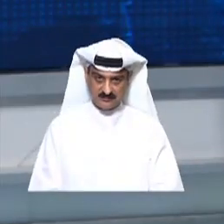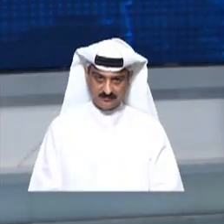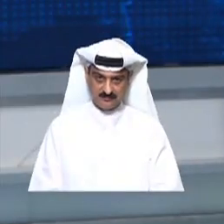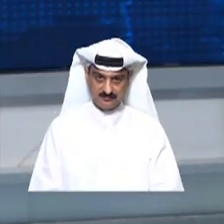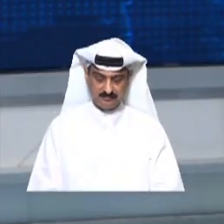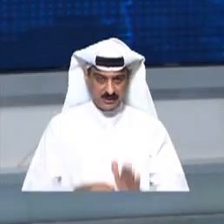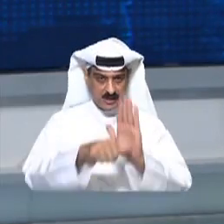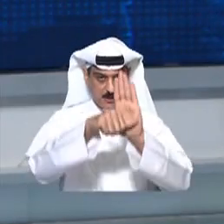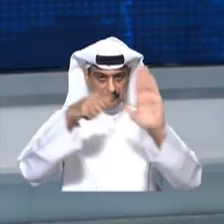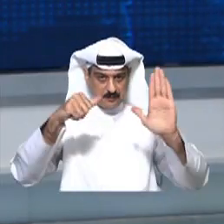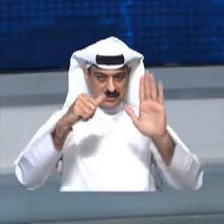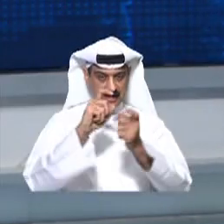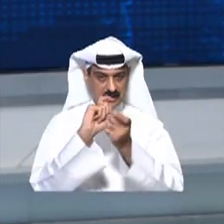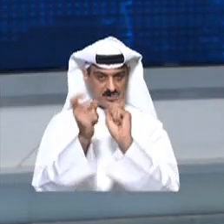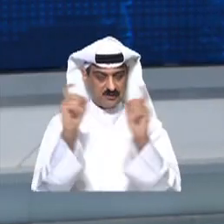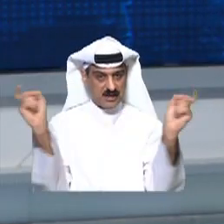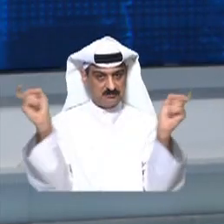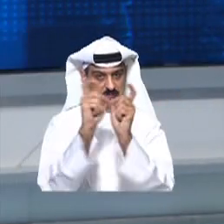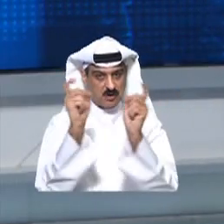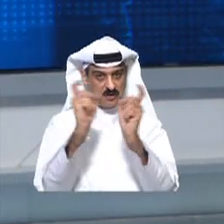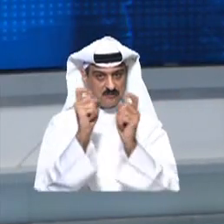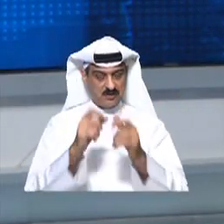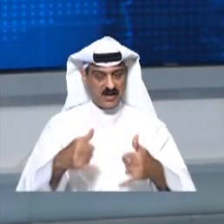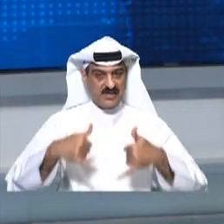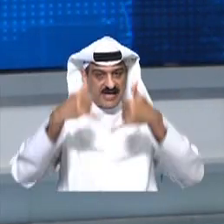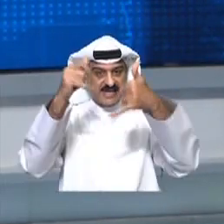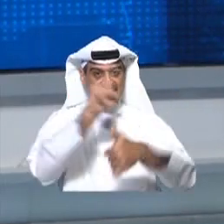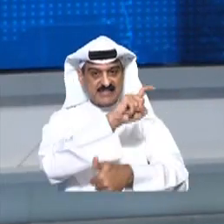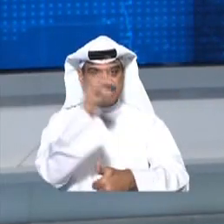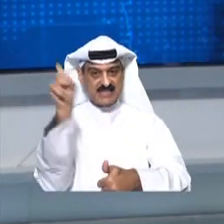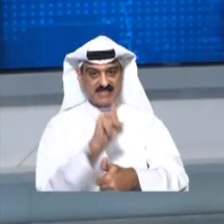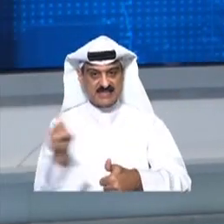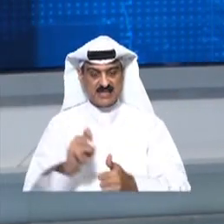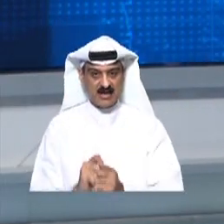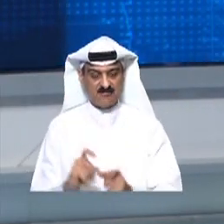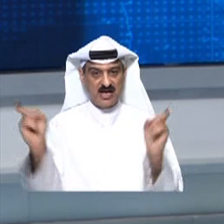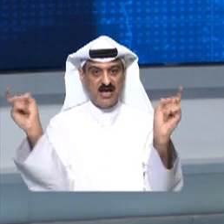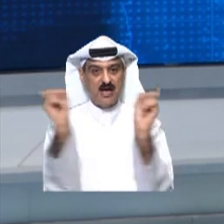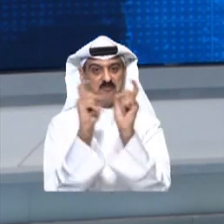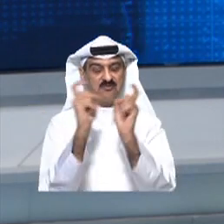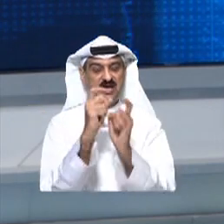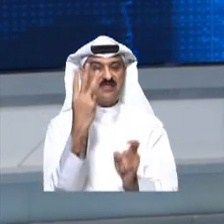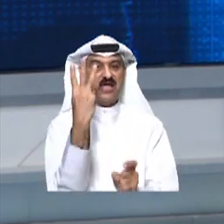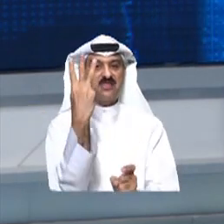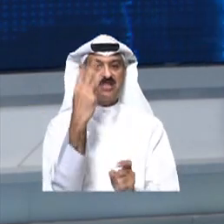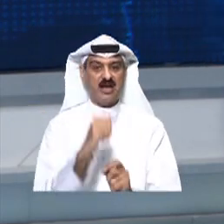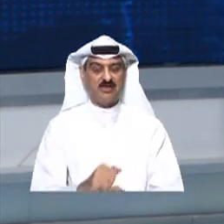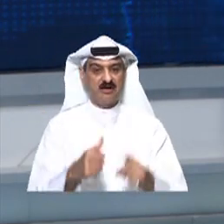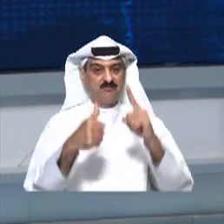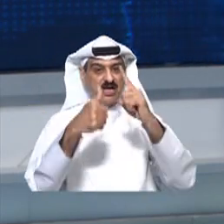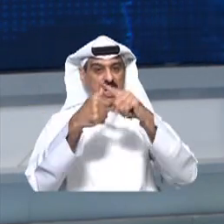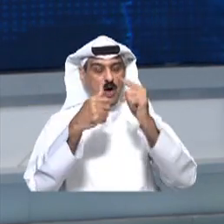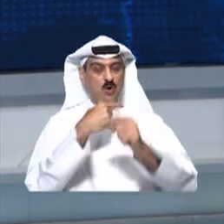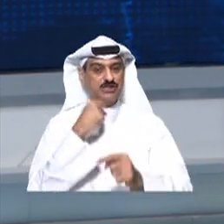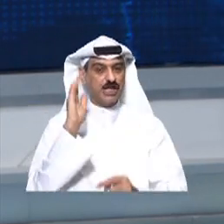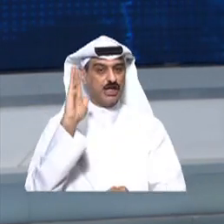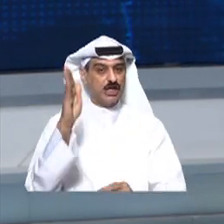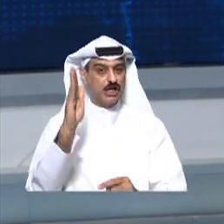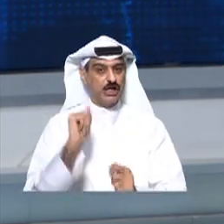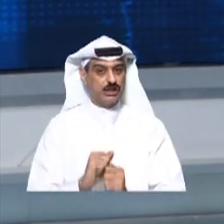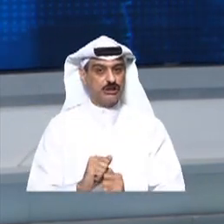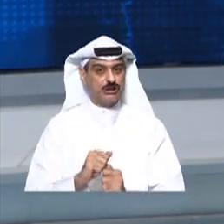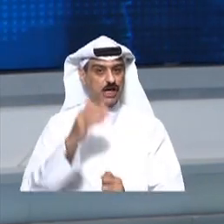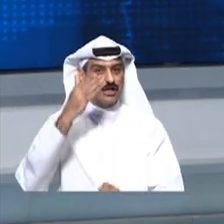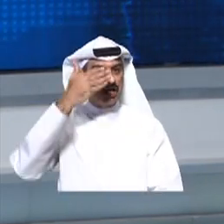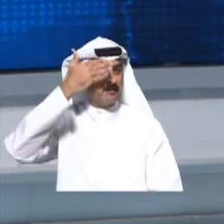تنطلق مساء اليوم مباريات الجولة الأولى من بطولة كأس زين لكرة القدم بإقامة ثلاث مباريات تجمع الأولى الجهراء مع الصليبيخات على استاد علي